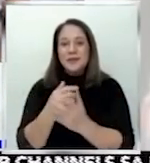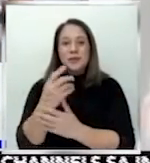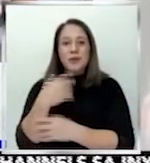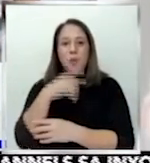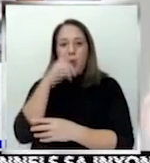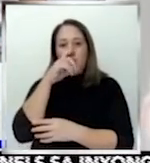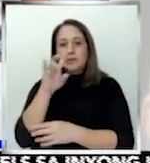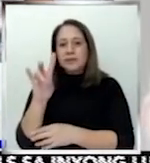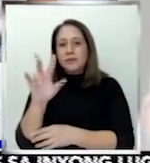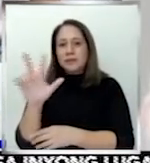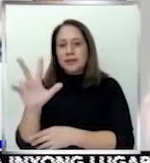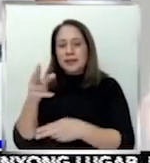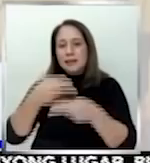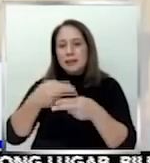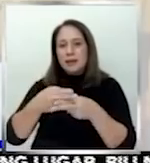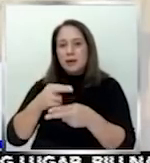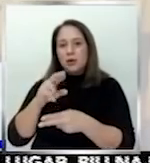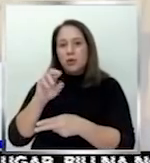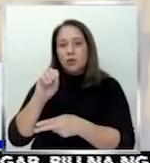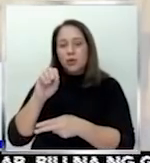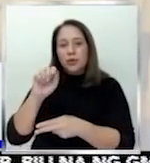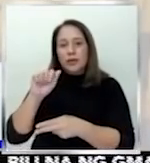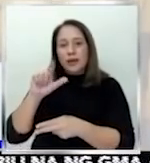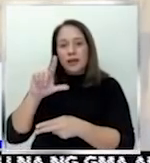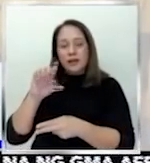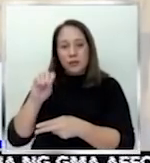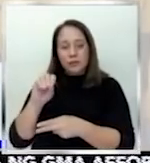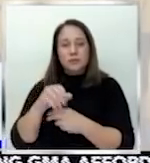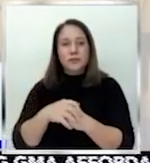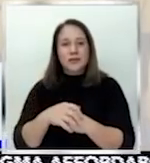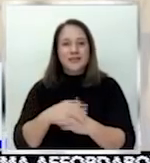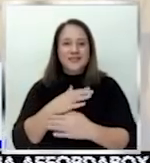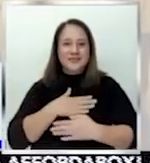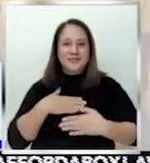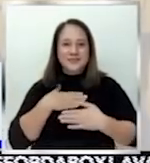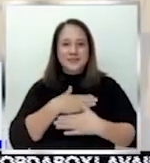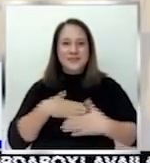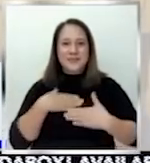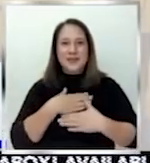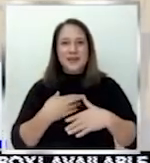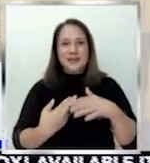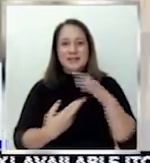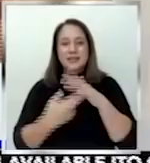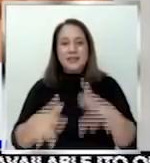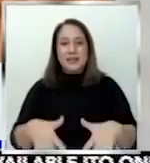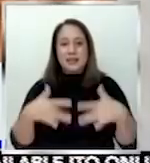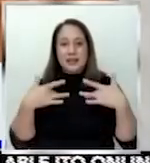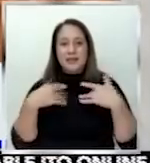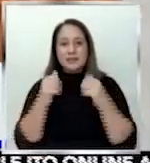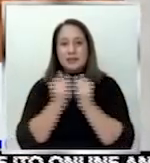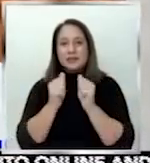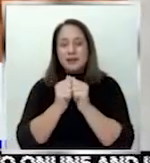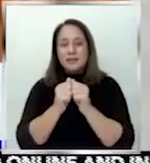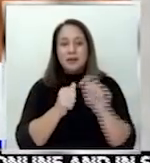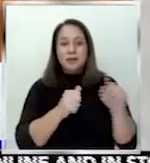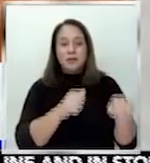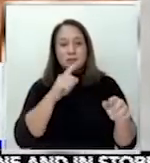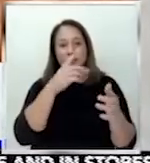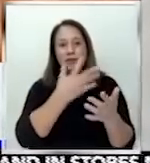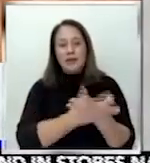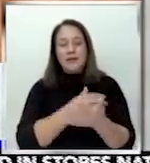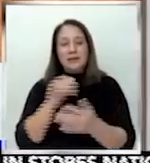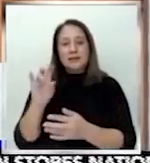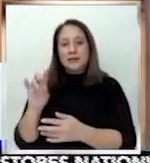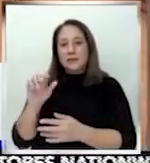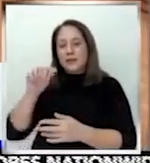73-year-old na si Tatay Rotelio Escanilla. Na-enjoy naman na raw niya ang retiradong buhay kasama ang isa sa tatlong anak at pitong apo. Pero marami